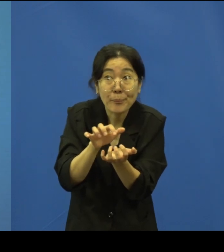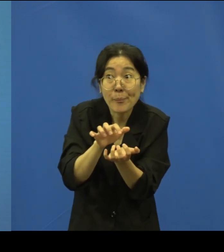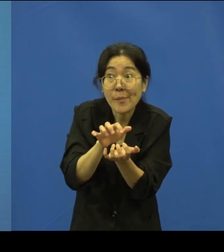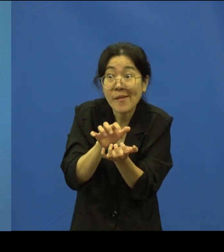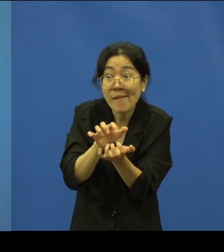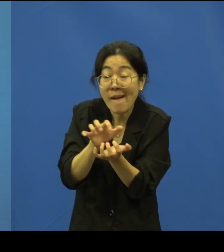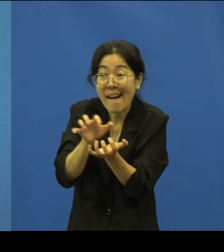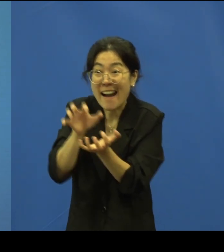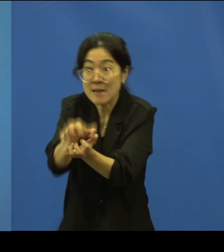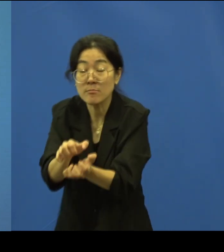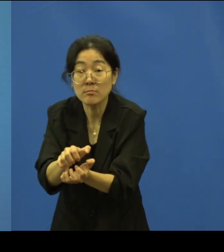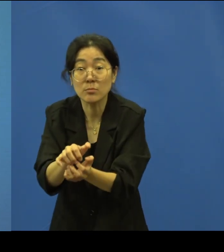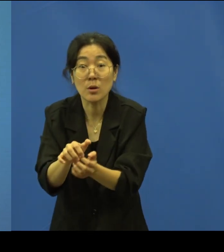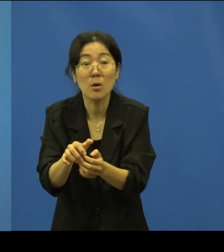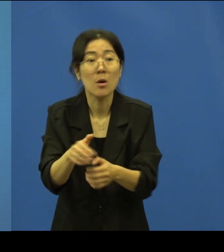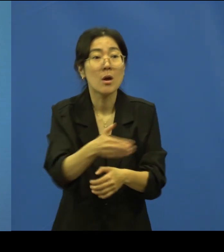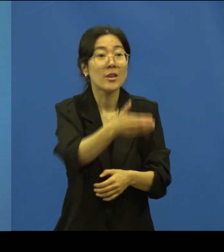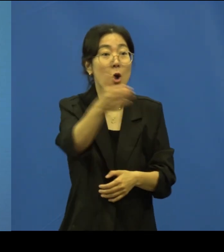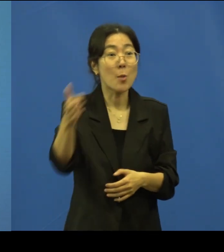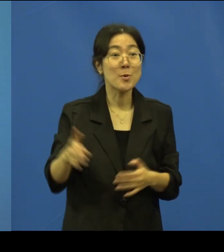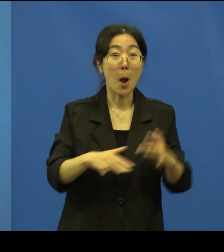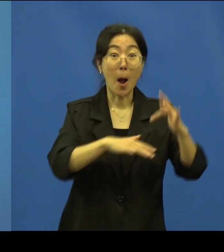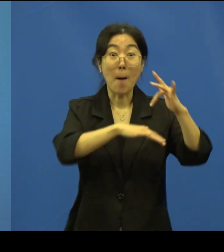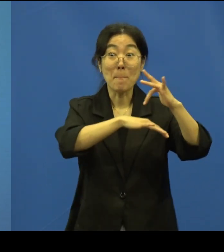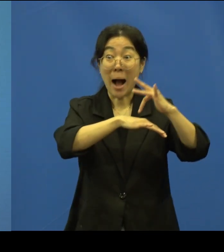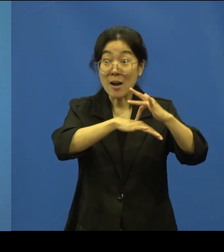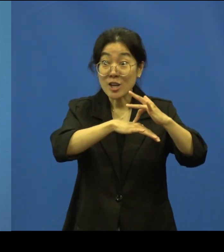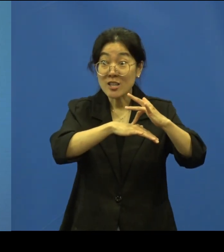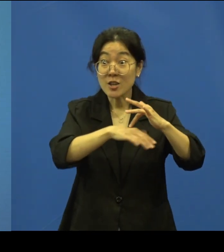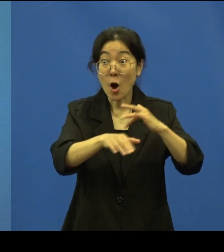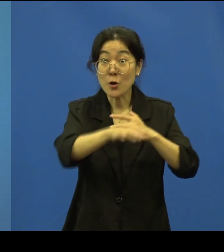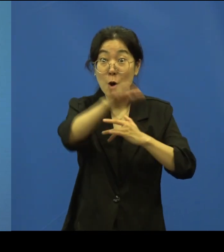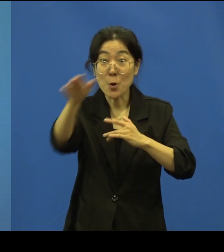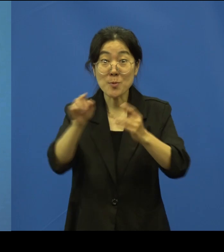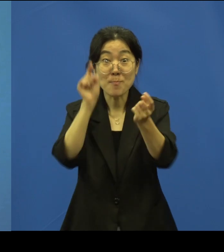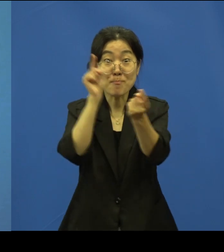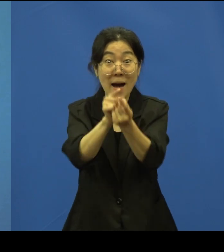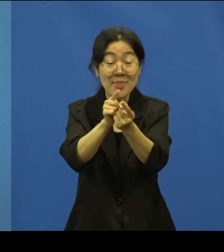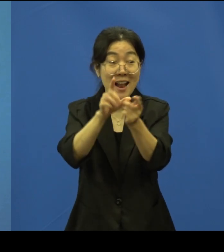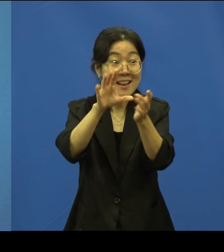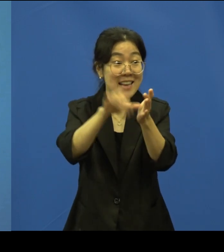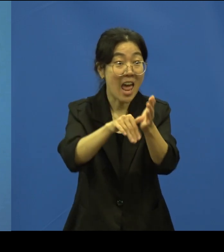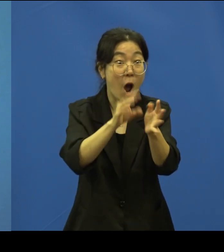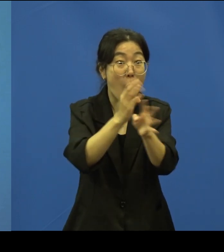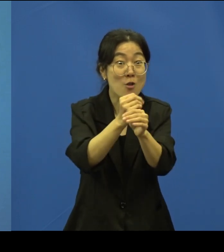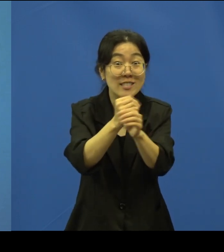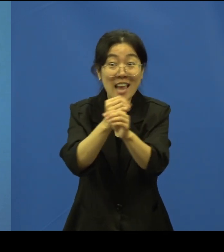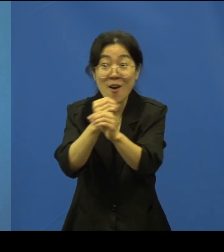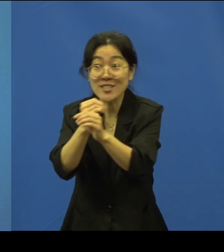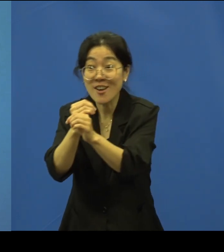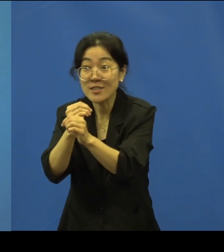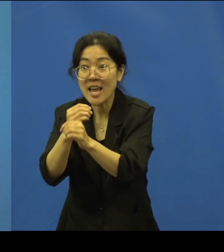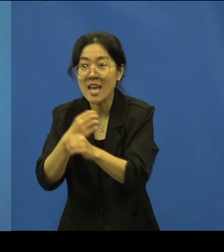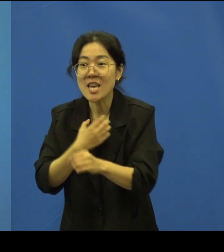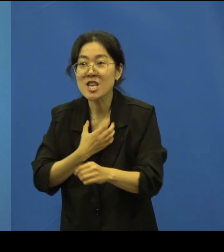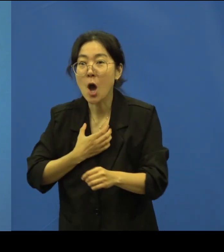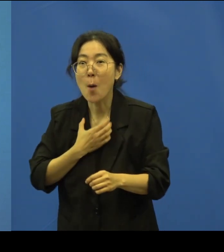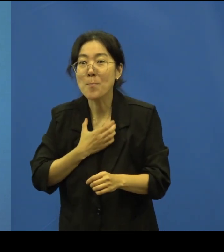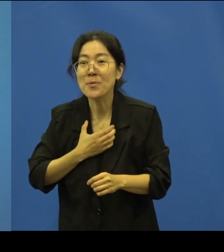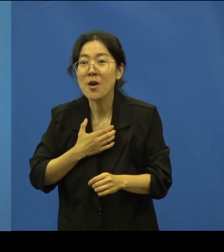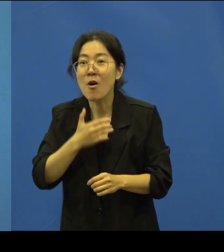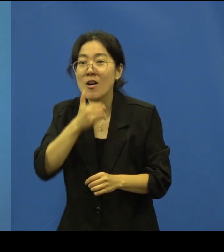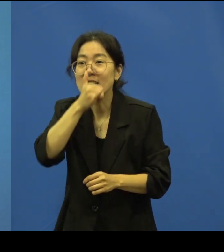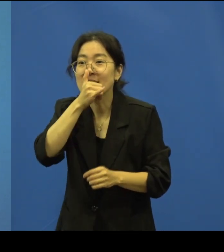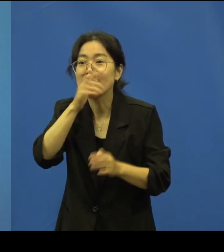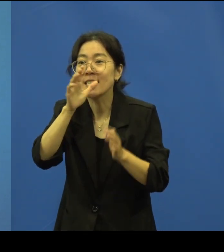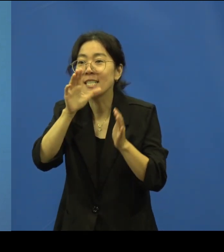가지고 공격을 할까요? 주로 염려를 가지고, 걱정을 가지고 공격을 해서 지금 내일 걱정하다가, 지금 일어나지도